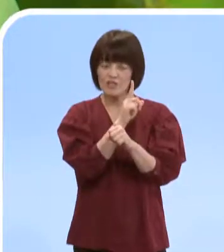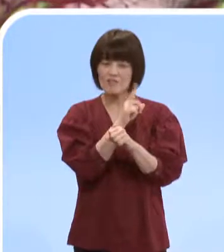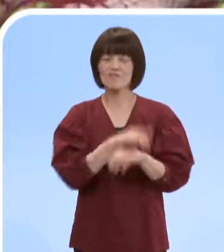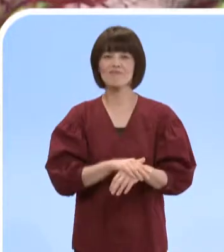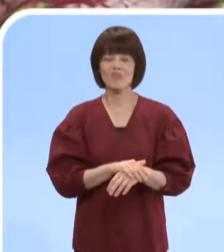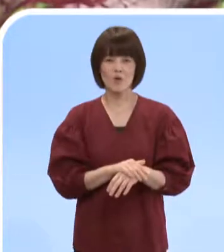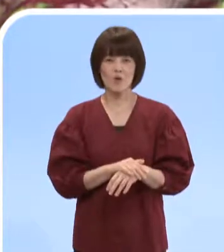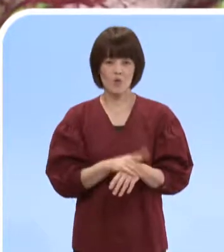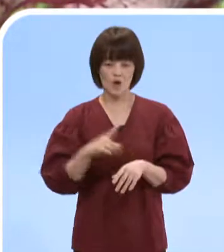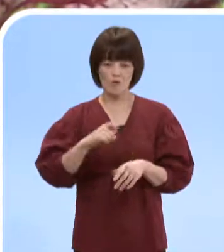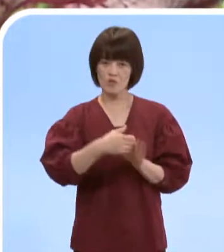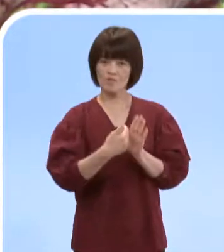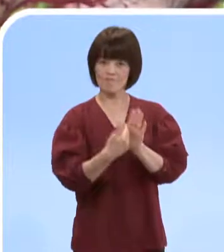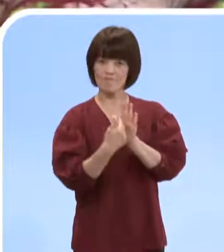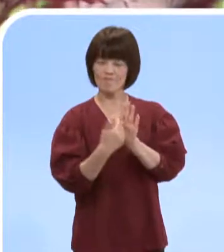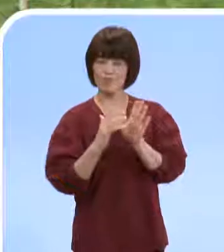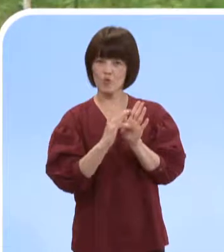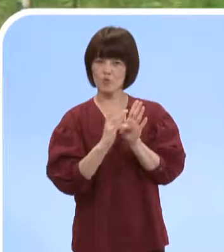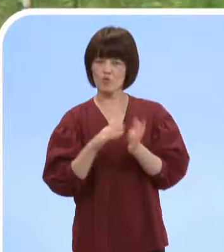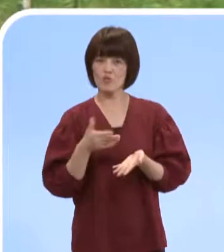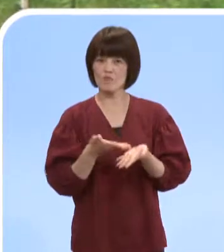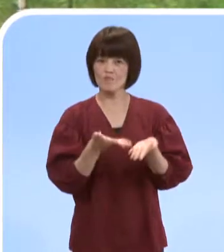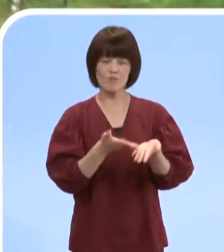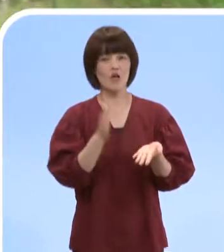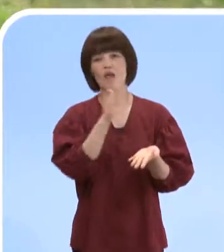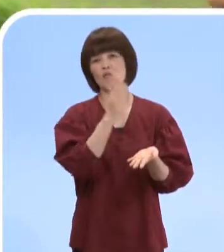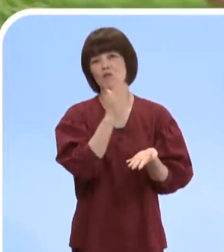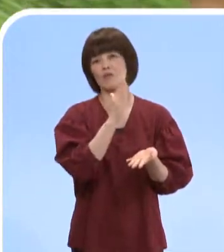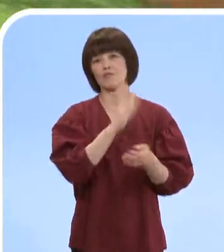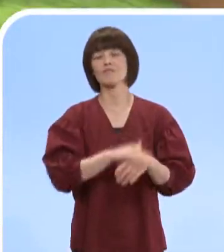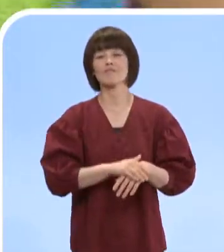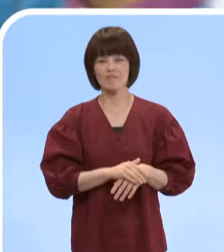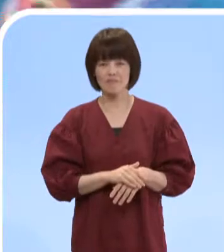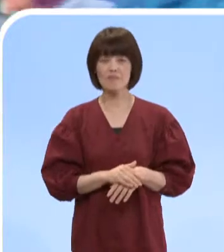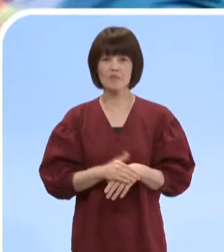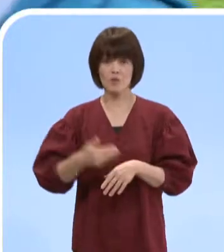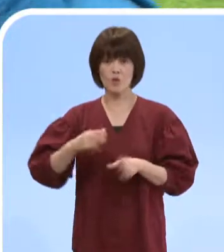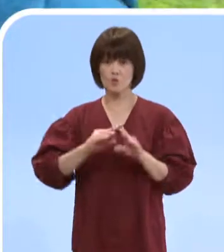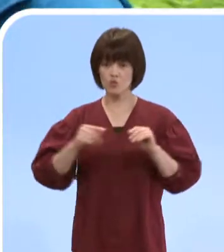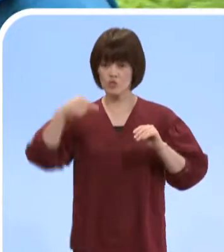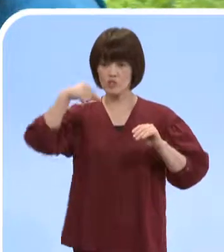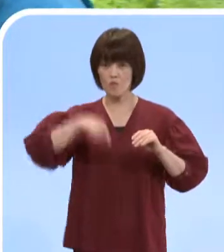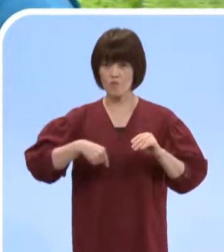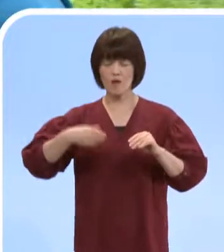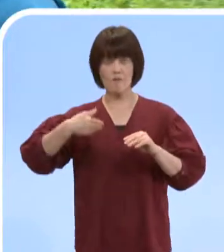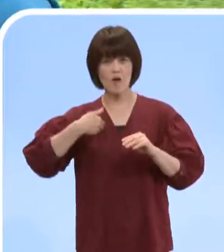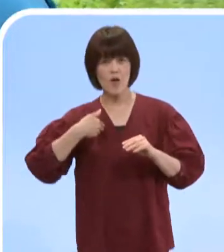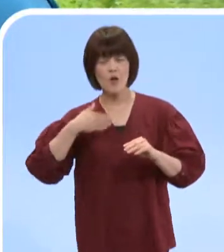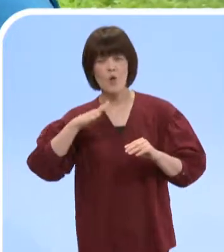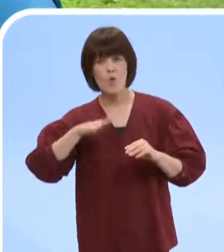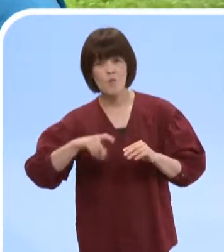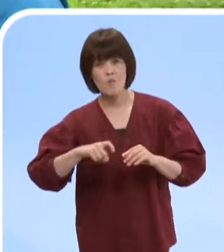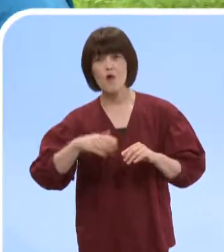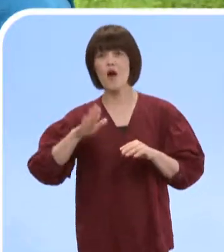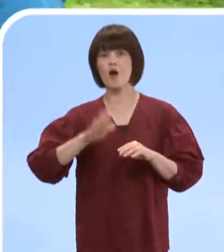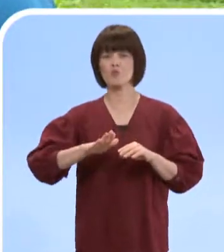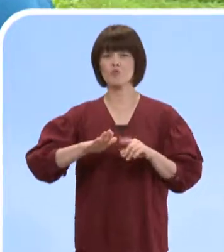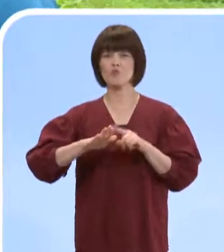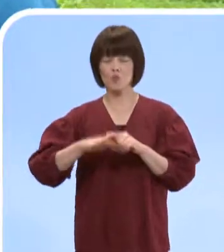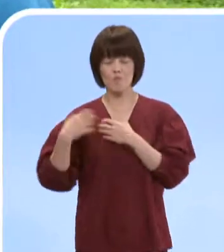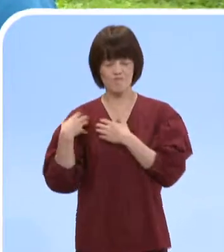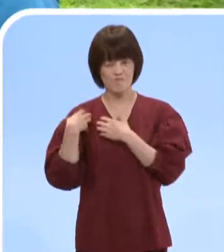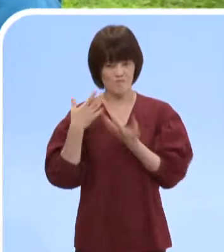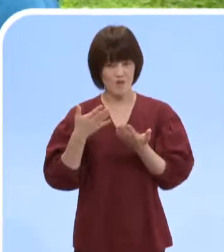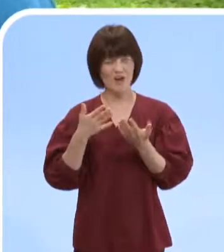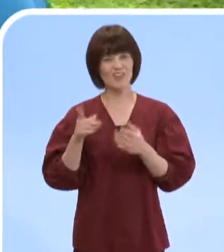あの肥料をやらない。それよりも土の中にいる微生物をの種類と量を増やして、その人たちに